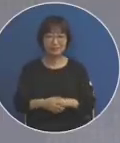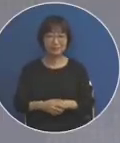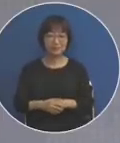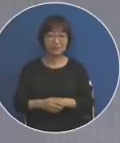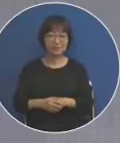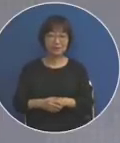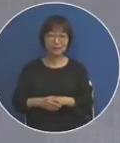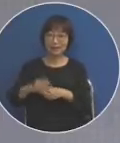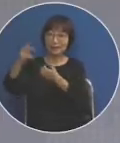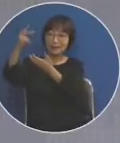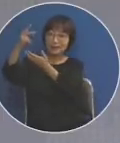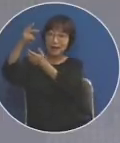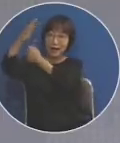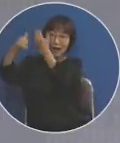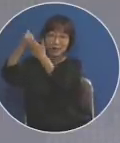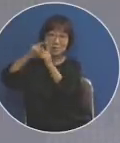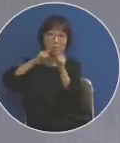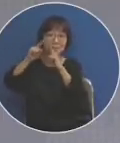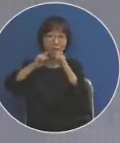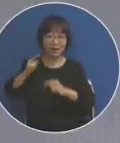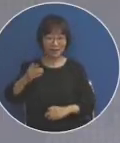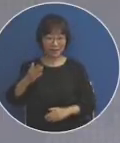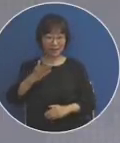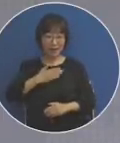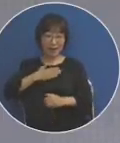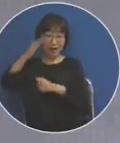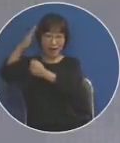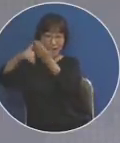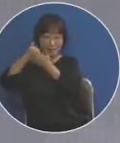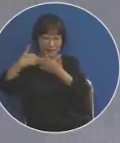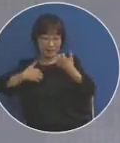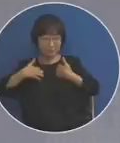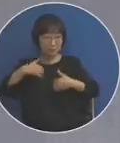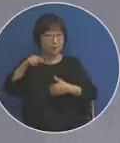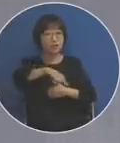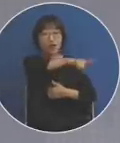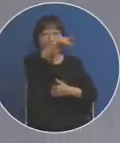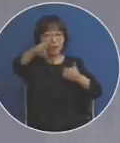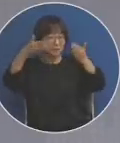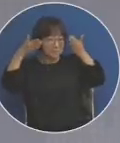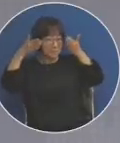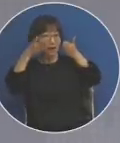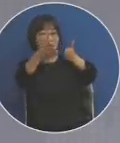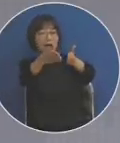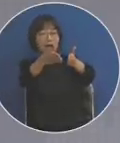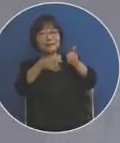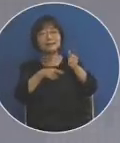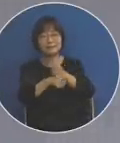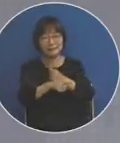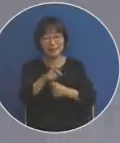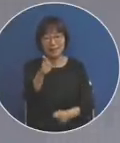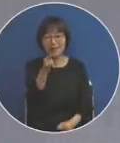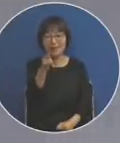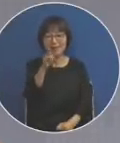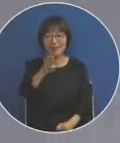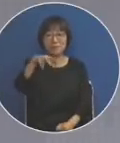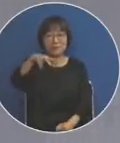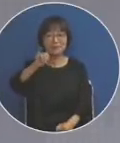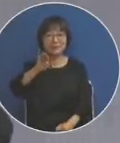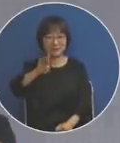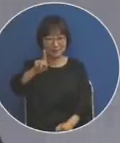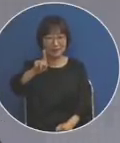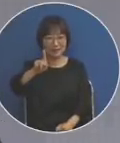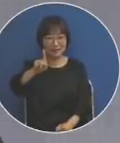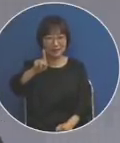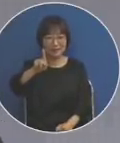여호와께서 나의 기쁨이 너에게 있다. The Lord is saying that my delight is in you. 그 뜻입니다, 헵시바. That's what it means. 그러니까 너를